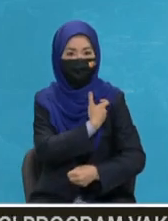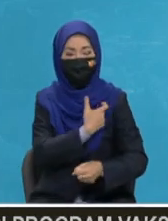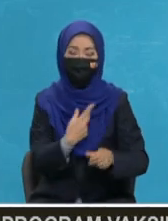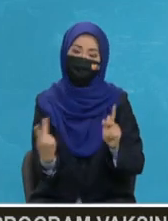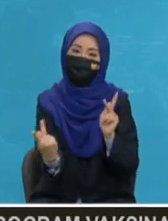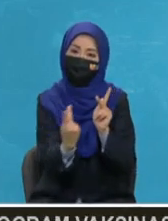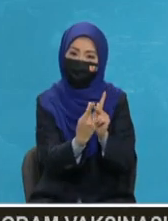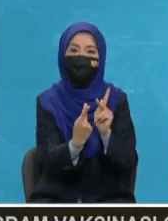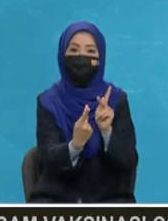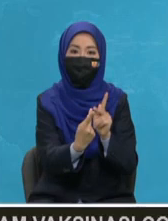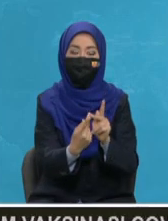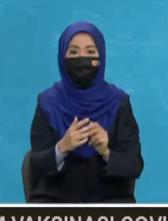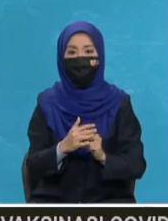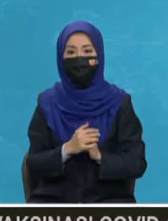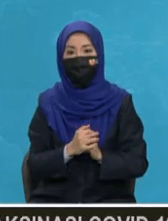bersesuaian